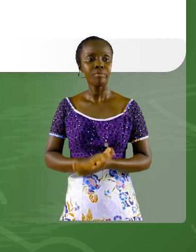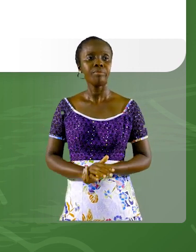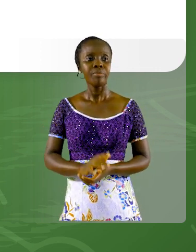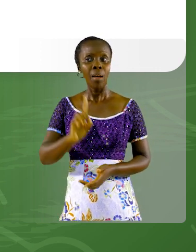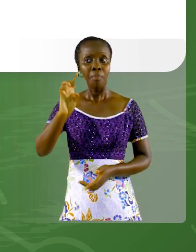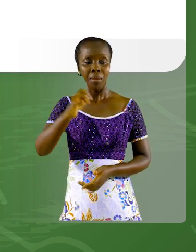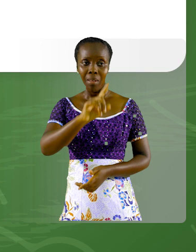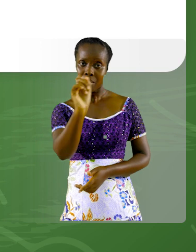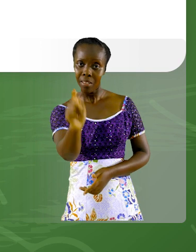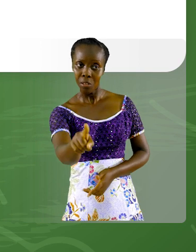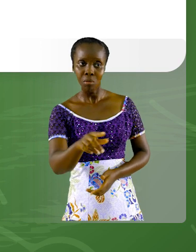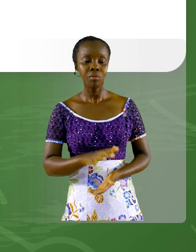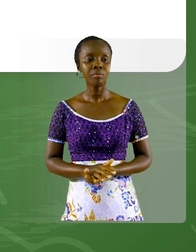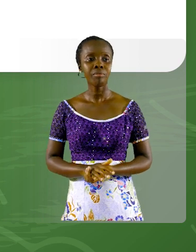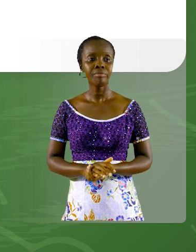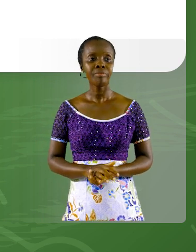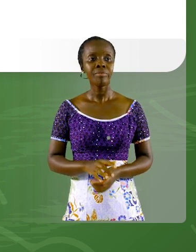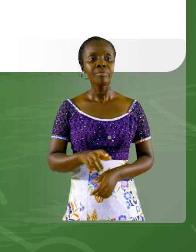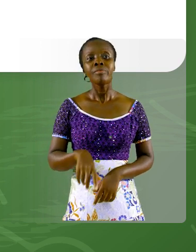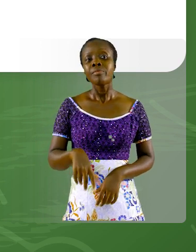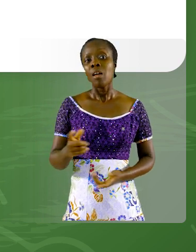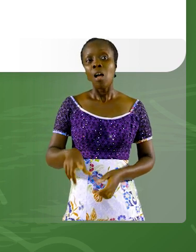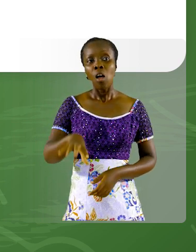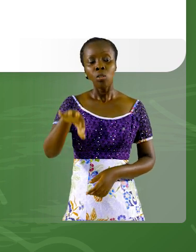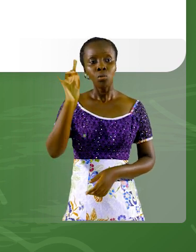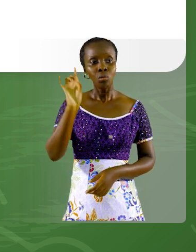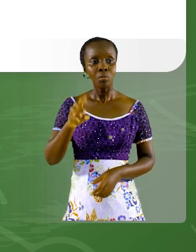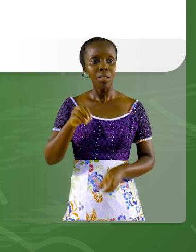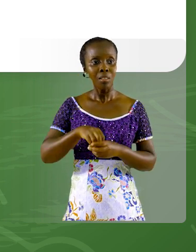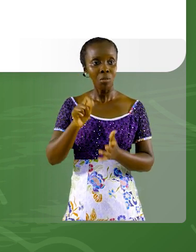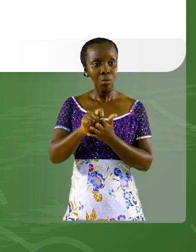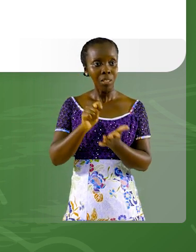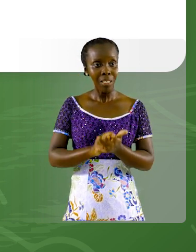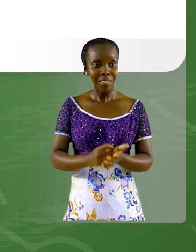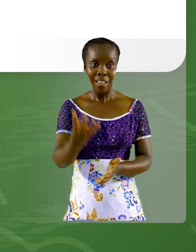Première consigne, relève dans le test ci-dessus 4 adverbes.